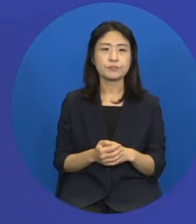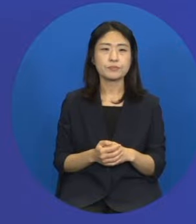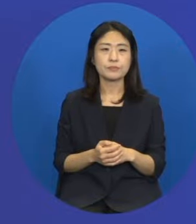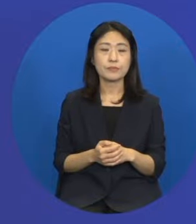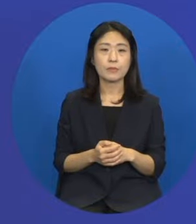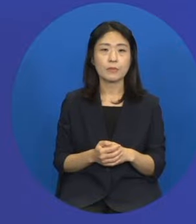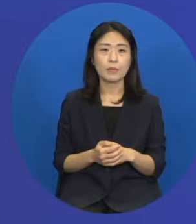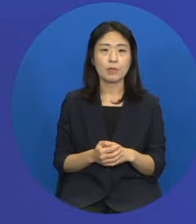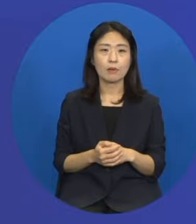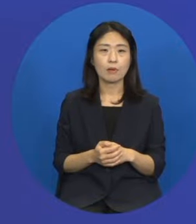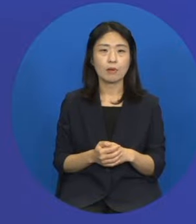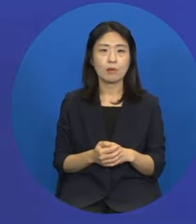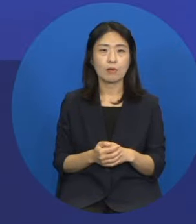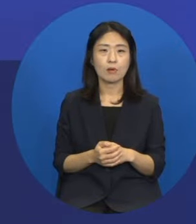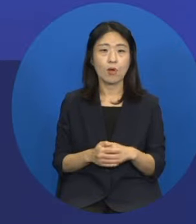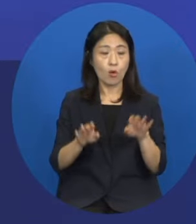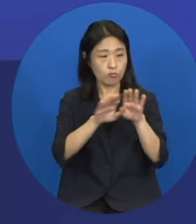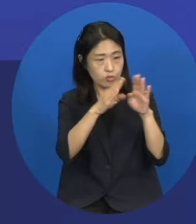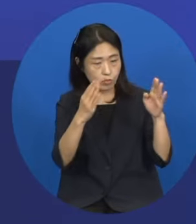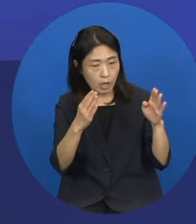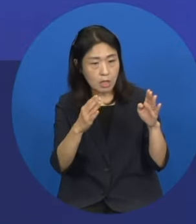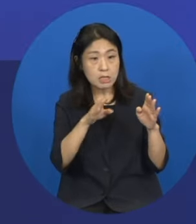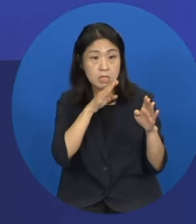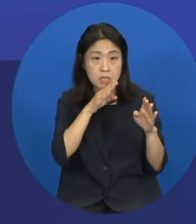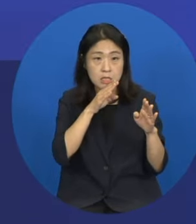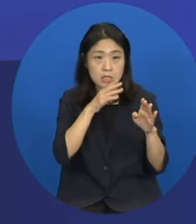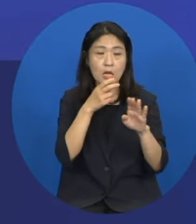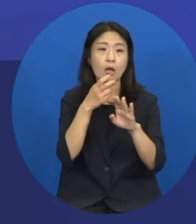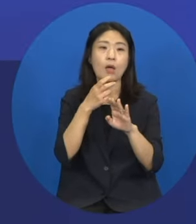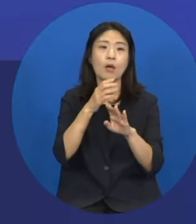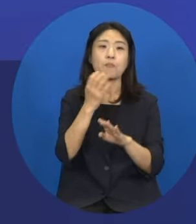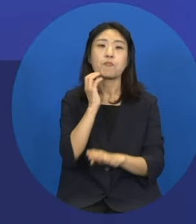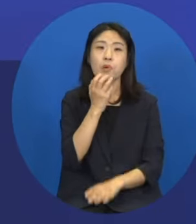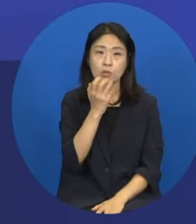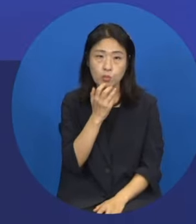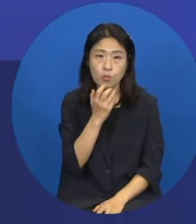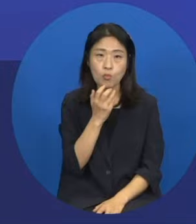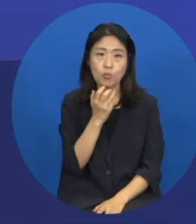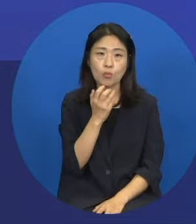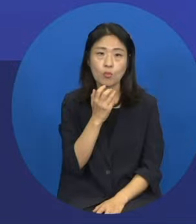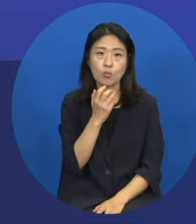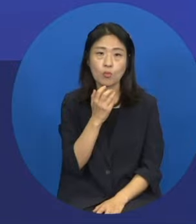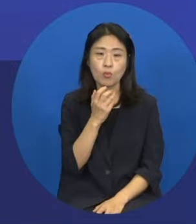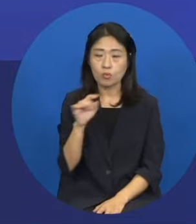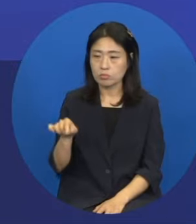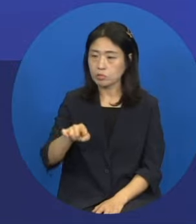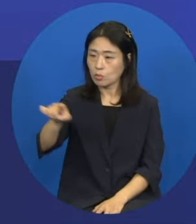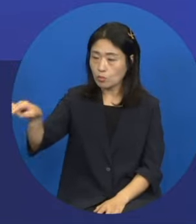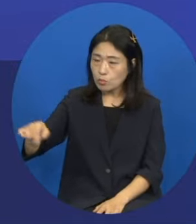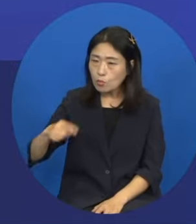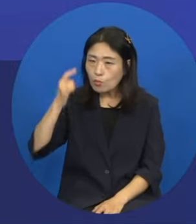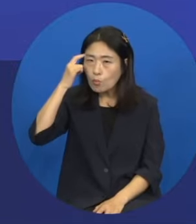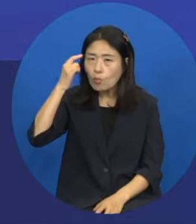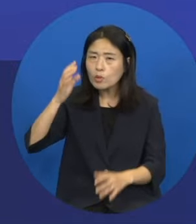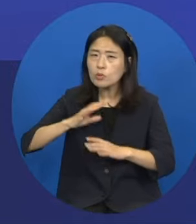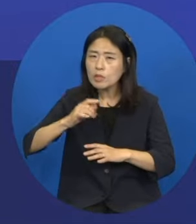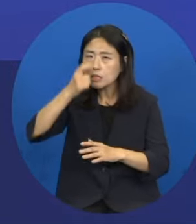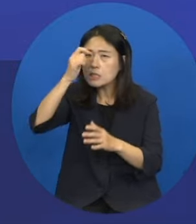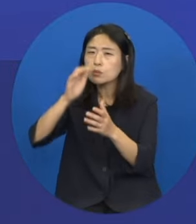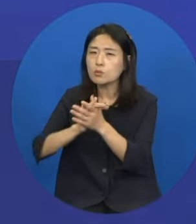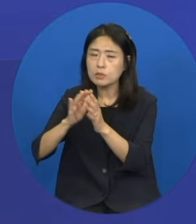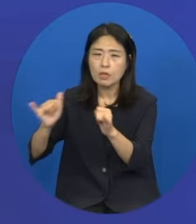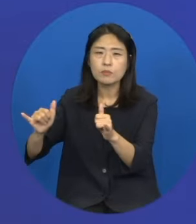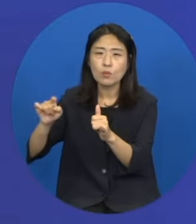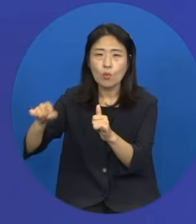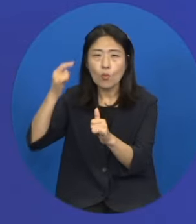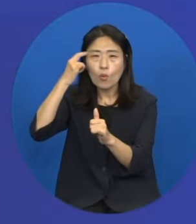보니까 진짜 베드로가 와 있었다는 거예요. 자, 왜 그러면 그들은 놀랐을까요? 어떤 분이 이렇게 해석을